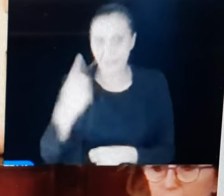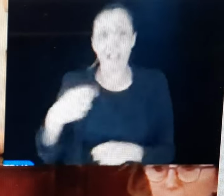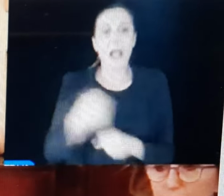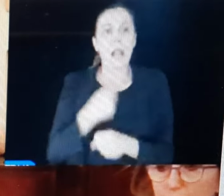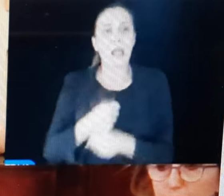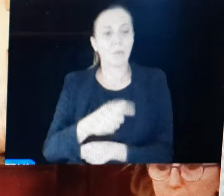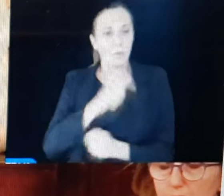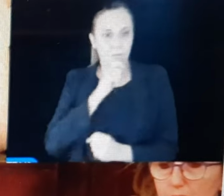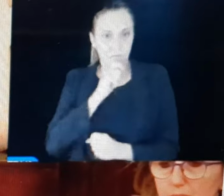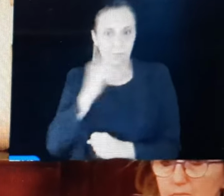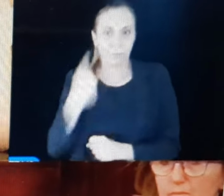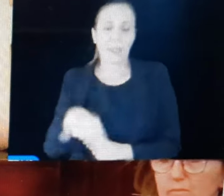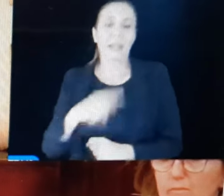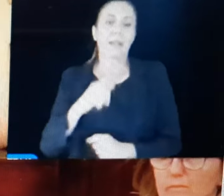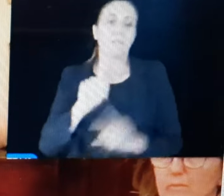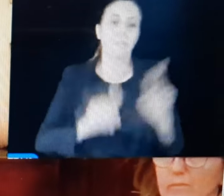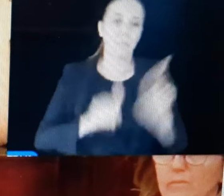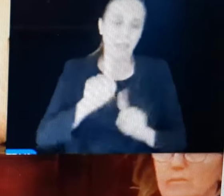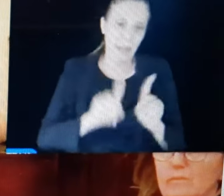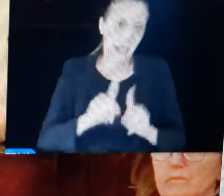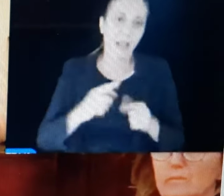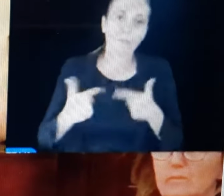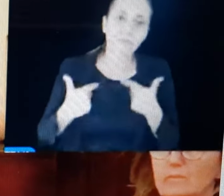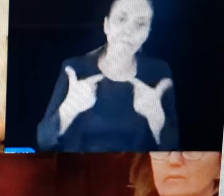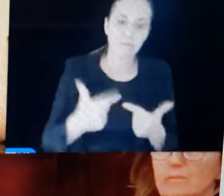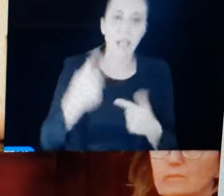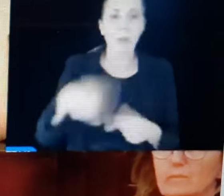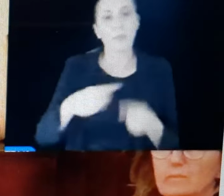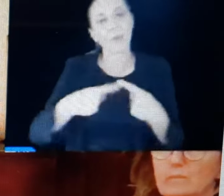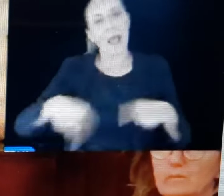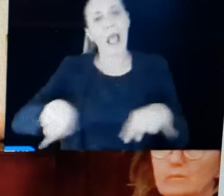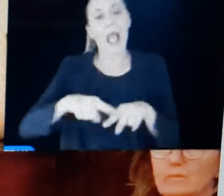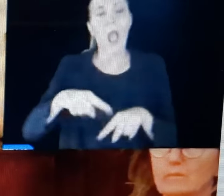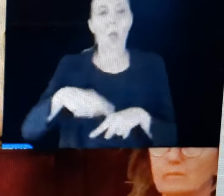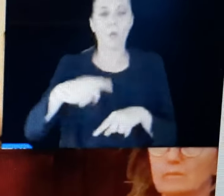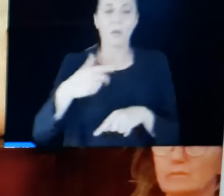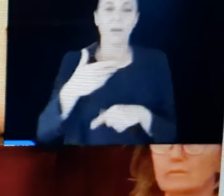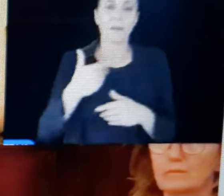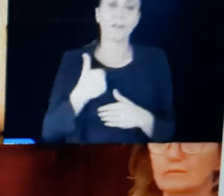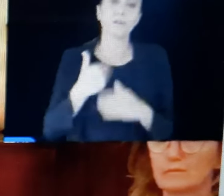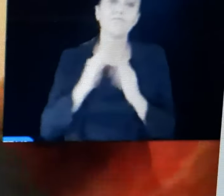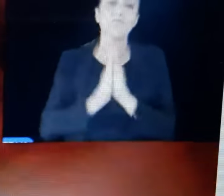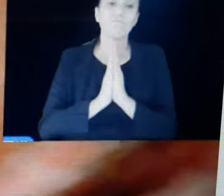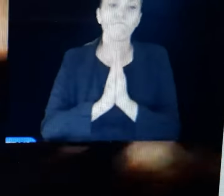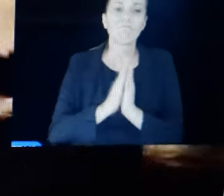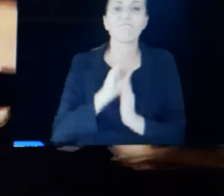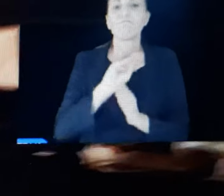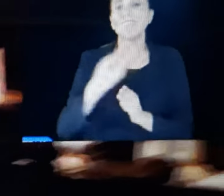e anche per quest'aula consiliare. Quindi vi chiedo un minuto di silenzio.